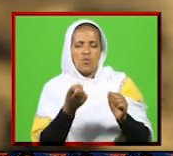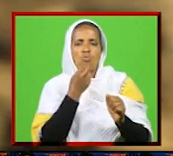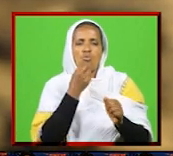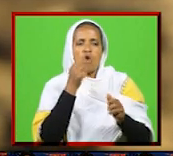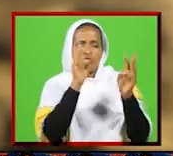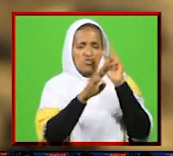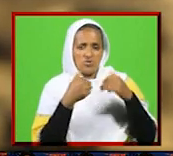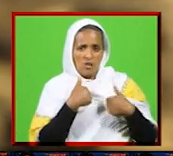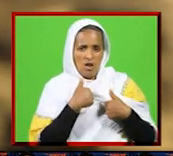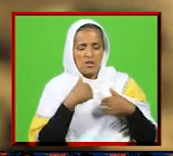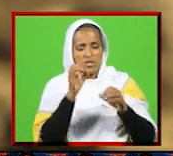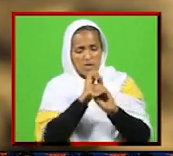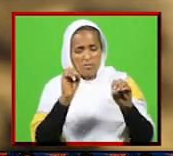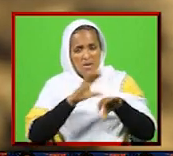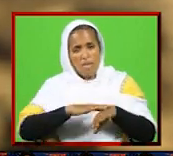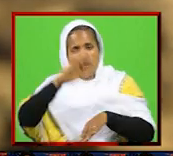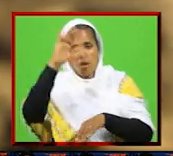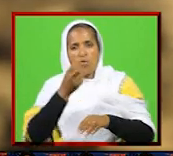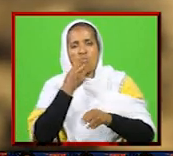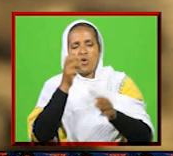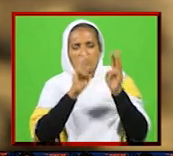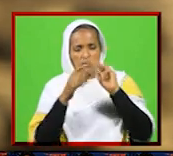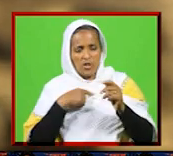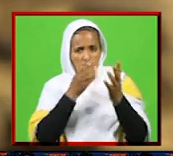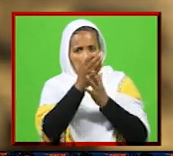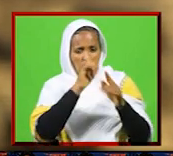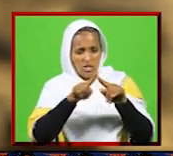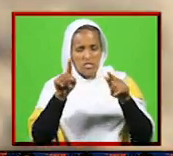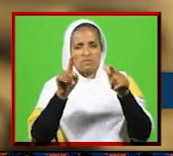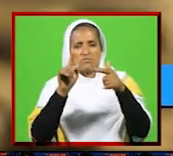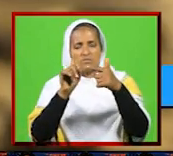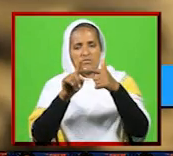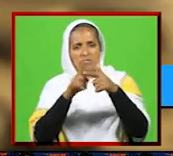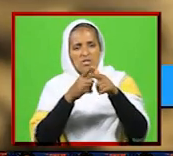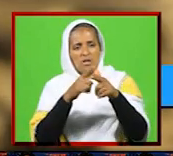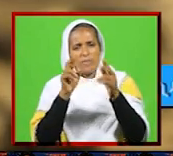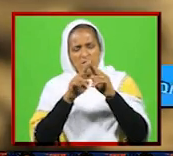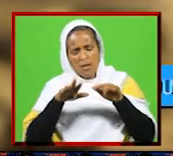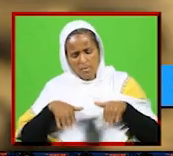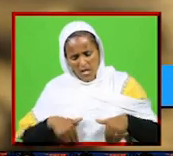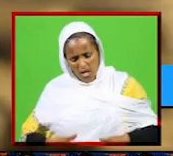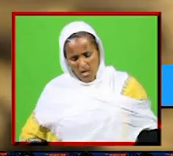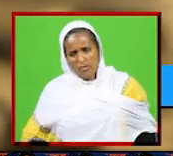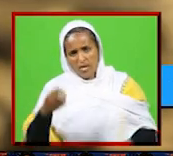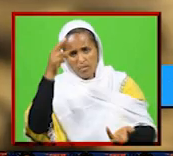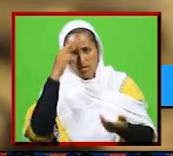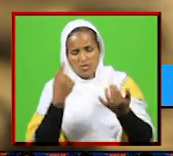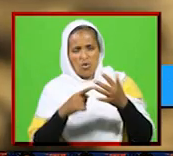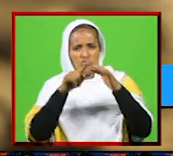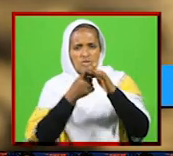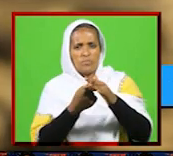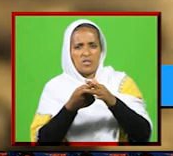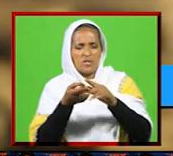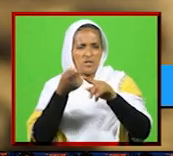አይታወቅም። እና የውሃ ችግር አለ። ከምንም በላይ የውሃ ችግር ነው። እኔ በኩል ግን እንግዲህ በጣም